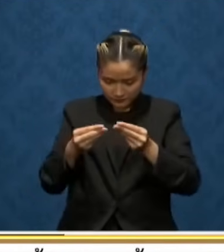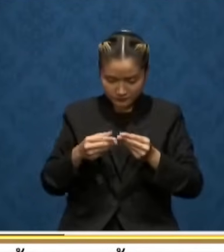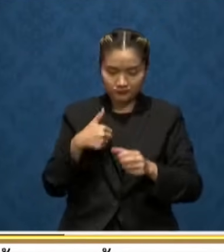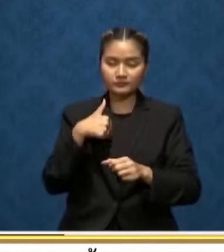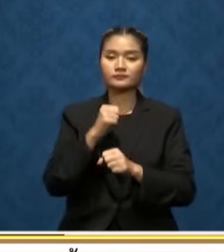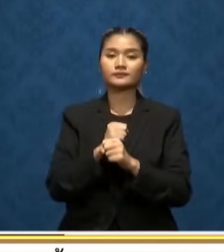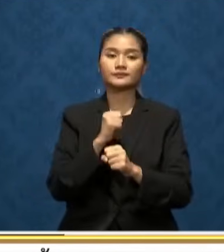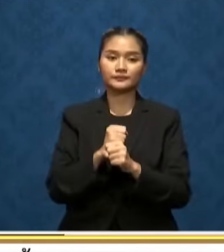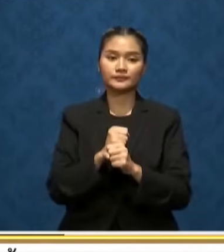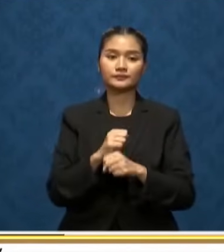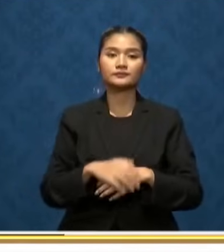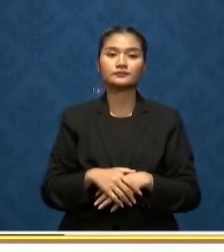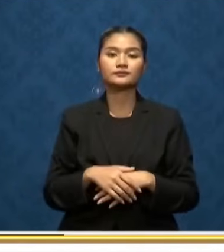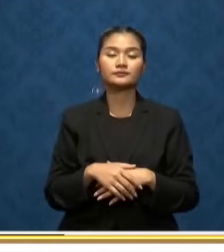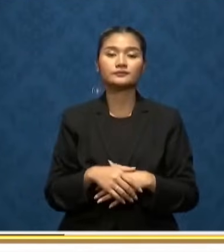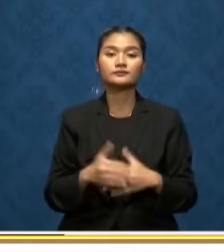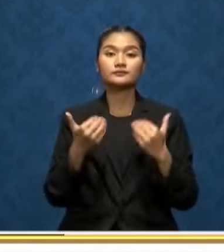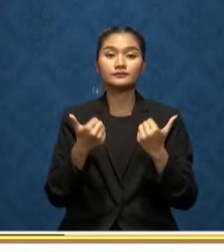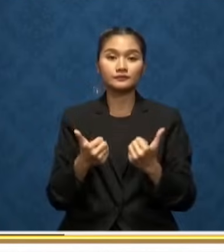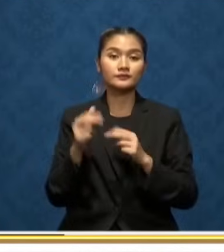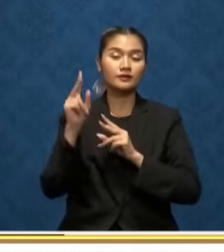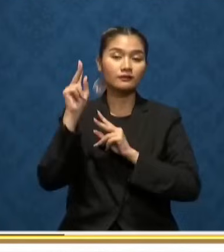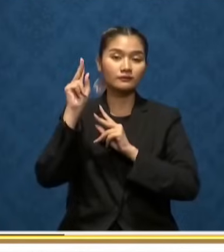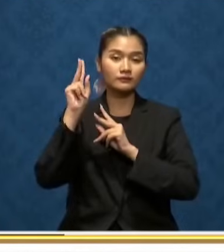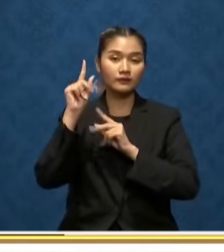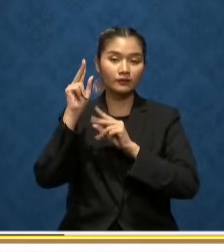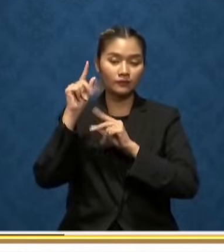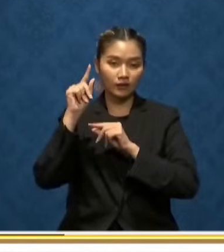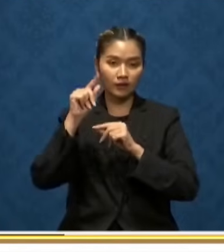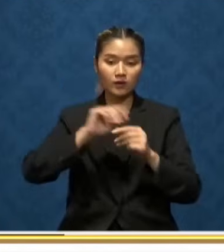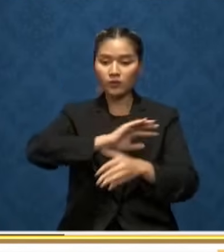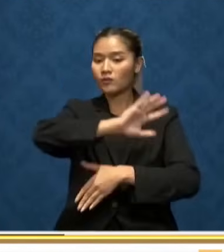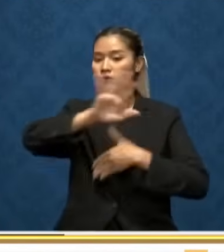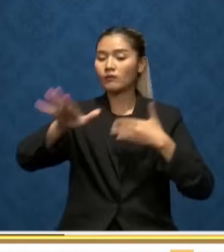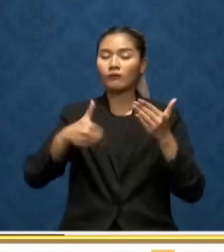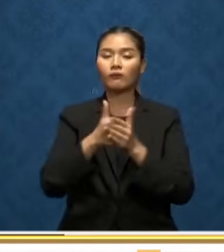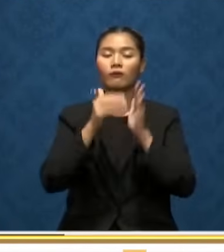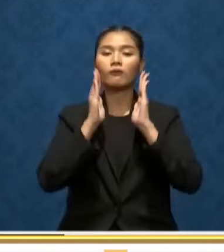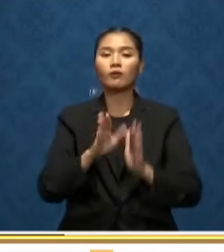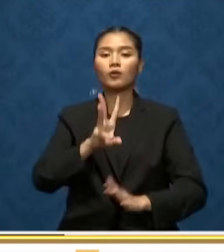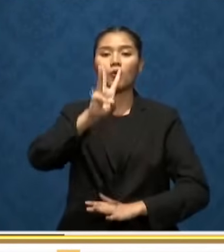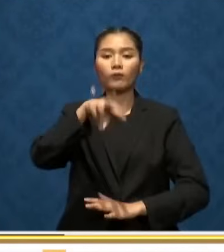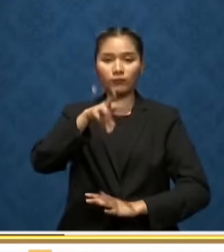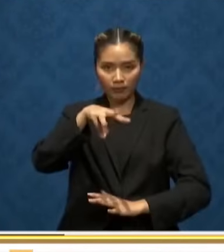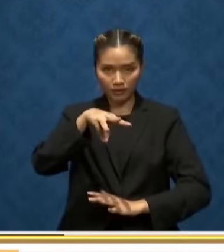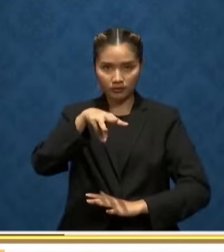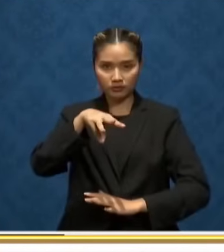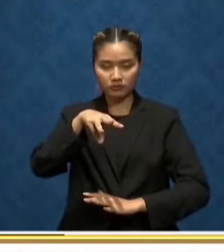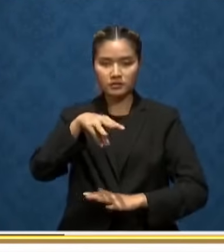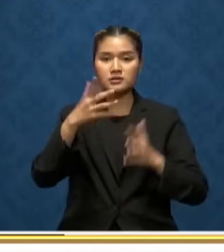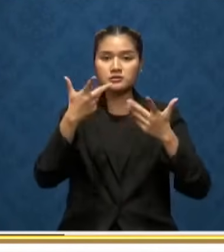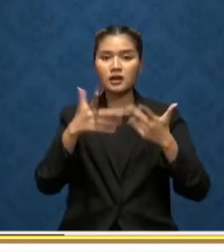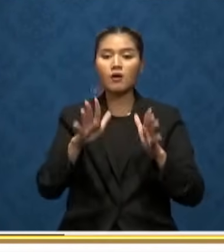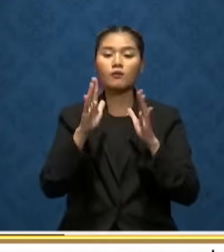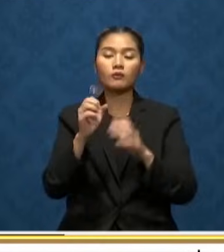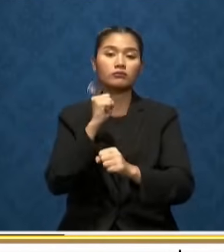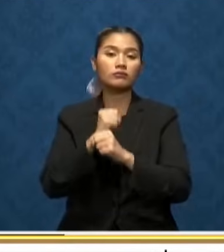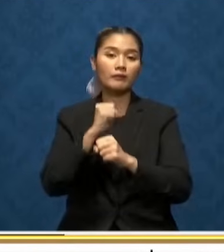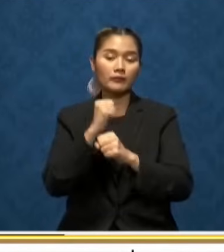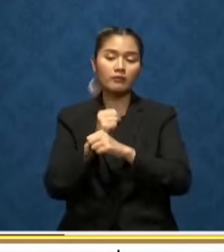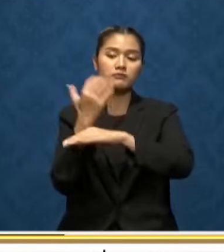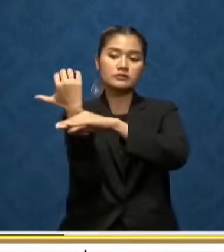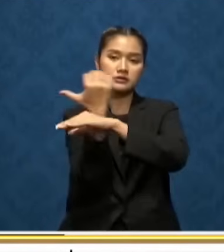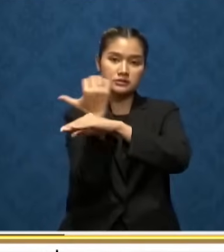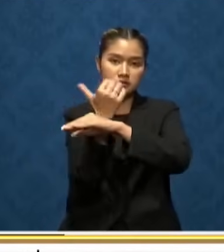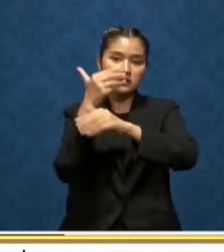ทย PBS มีนักข่าวพลเมืองทั่วประเทศถึง 6,000 คน และก็มีผู้ผลิตรายการอิสระที่